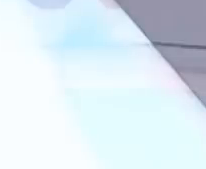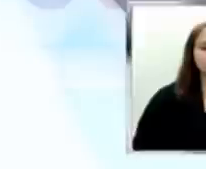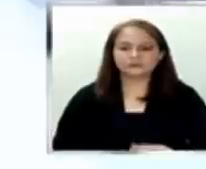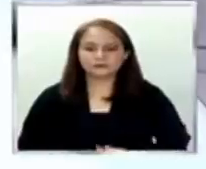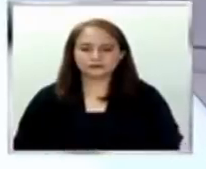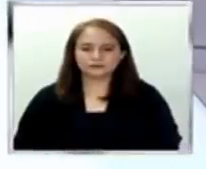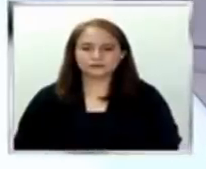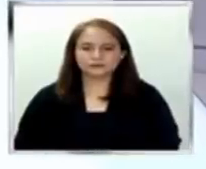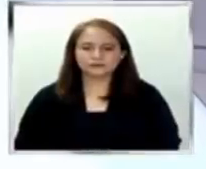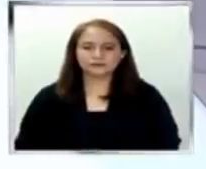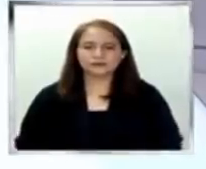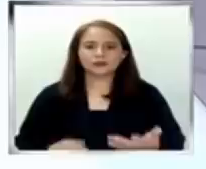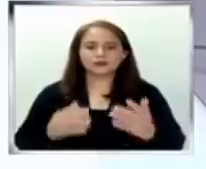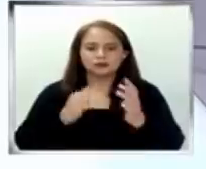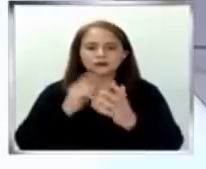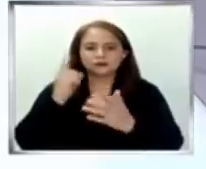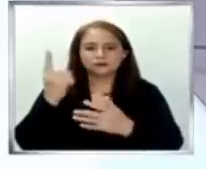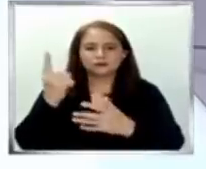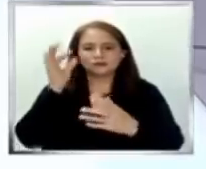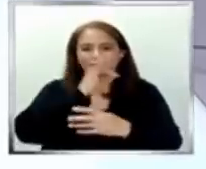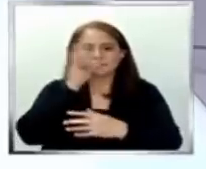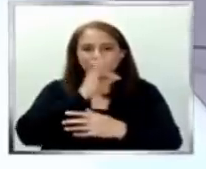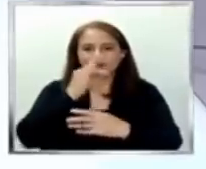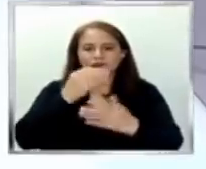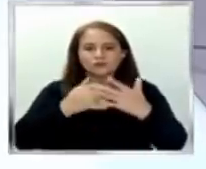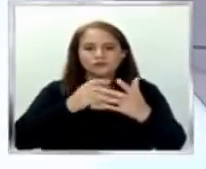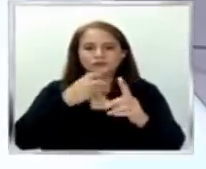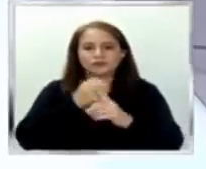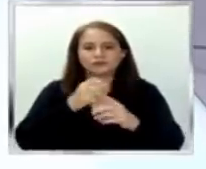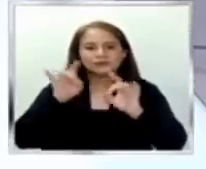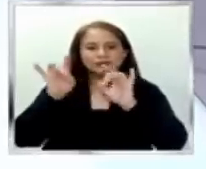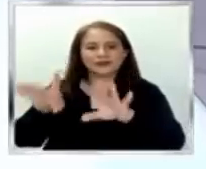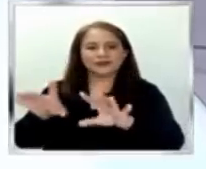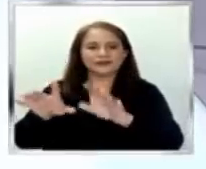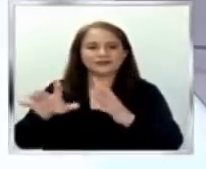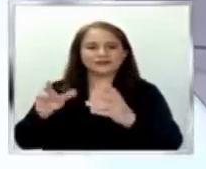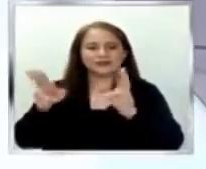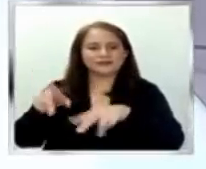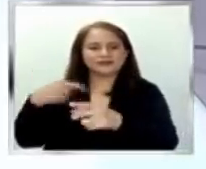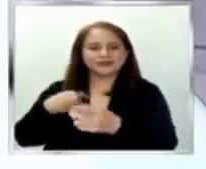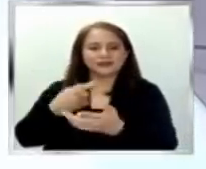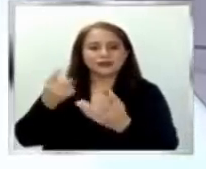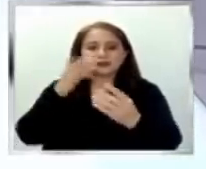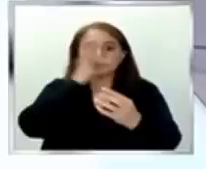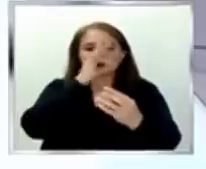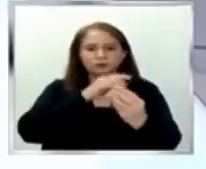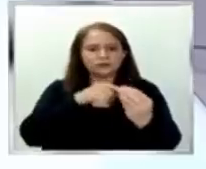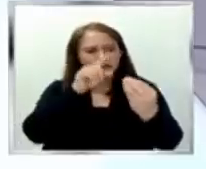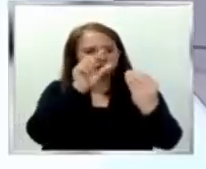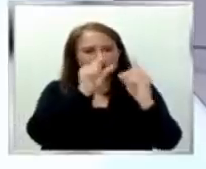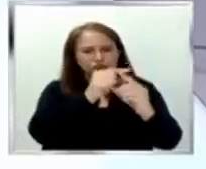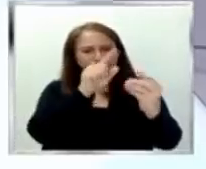Isa na naman nating kababayan ang muntik nang mabiktima ng hate crime sa Amerika. Ang Pinoy pinagmumura raw habang nasa loob ng